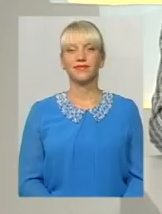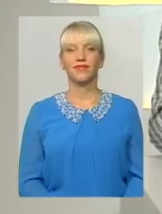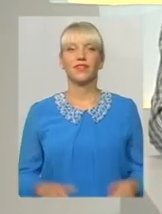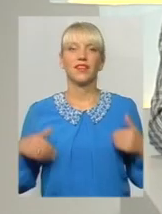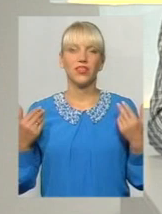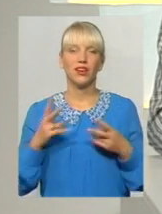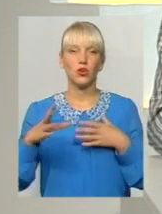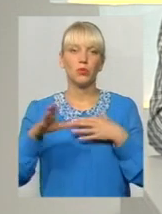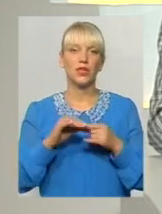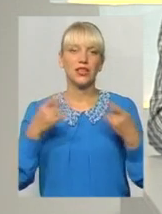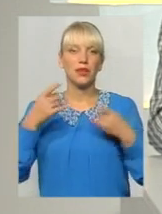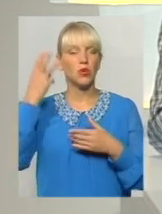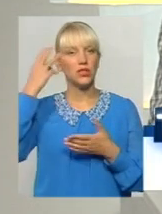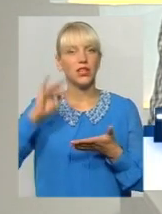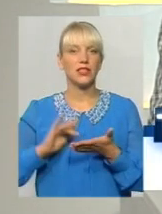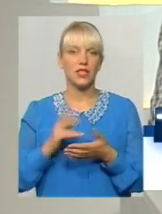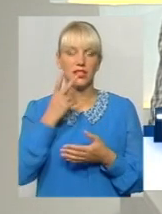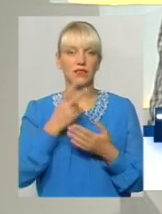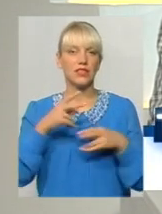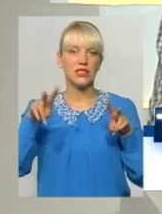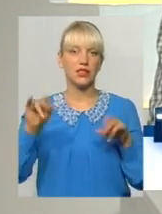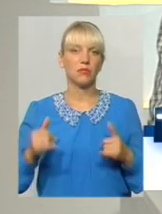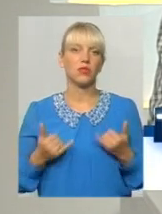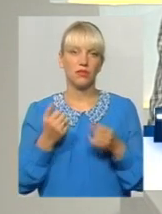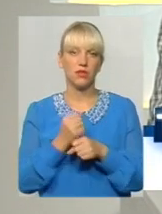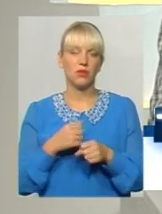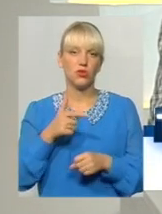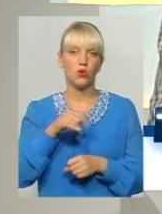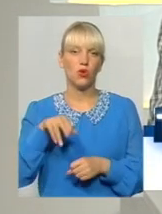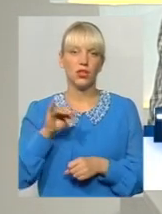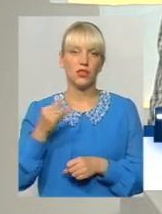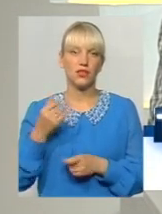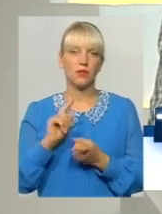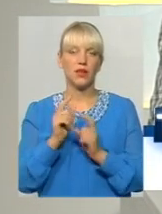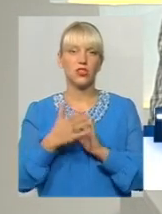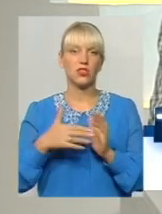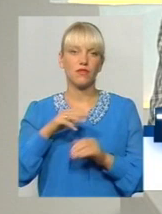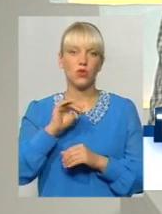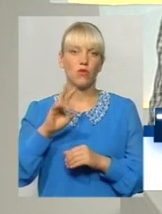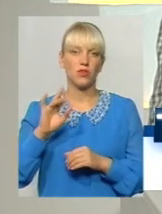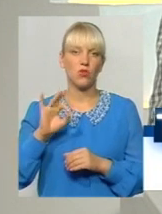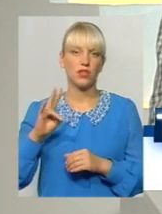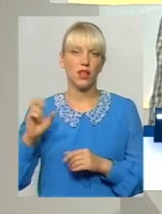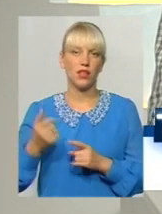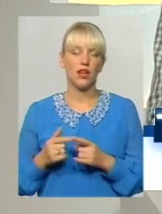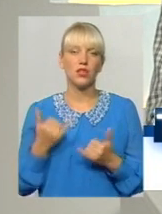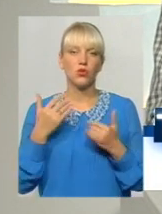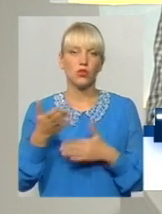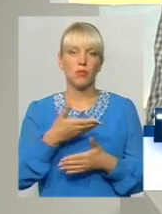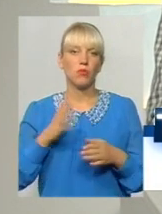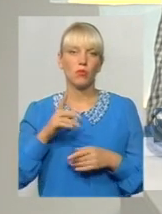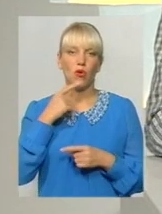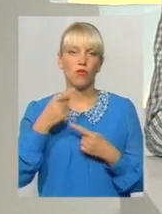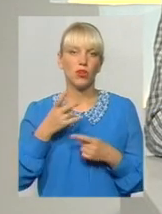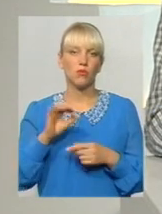Вітаю всіх, хто приєднався до телеканалу «Поділля Центр». В ефірі «Тема» для вас працює Володимир Гординський та Оксана Фіновська, перекладає на мову жестів. Сьогодні ми будемо говорити